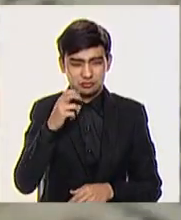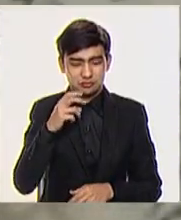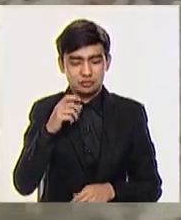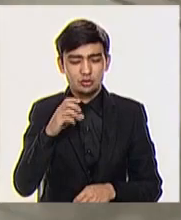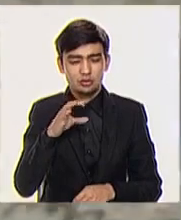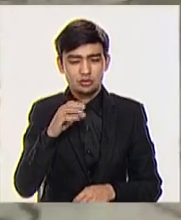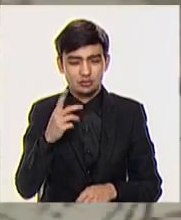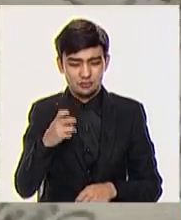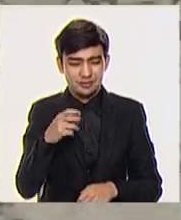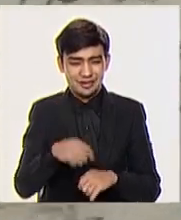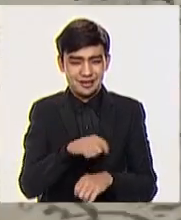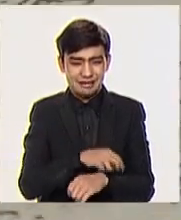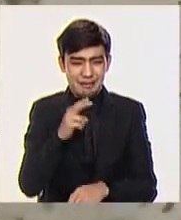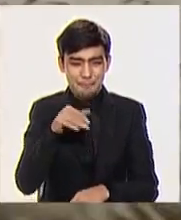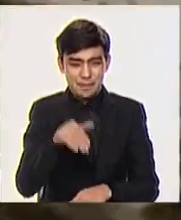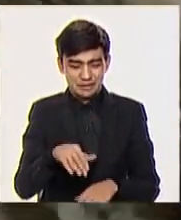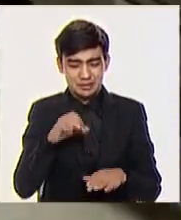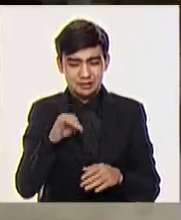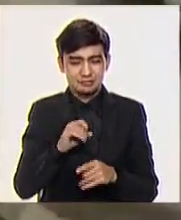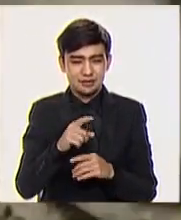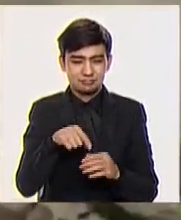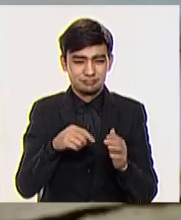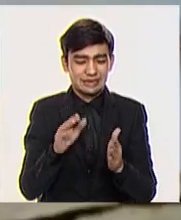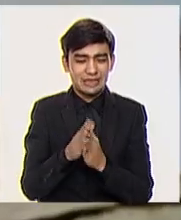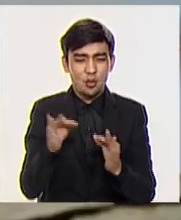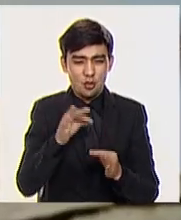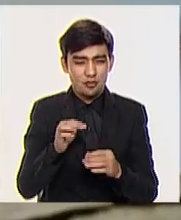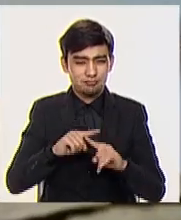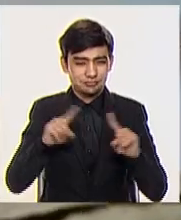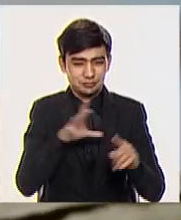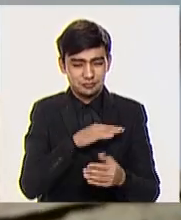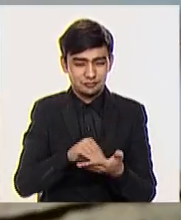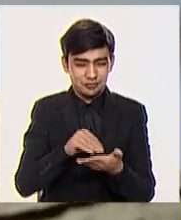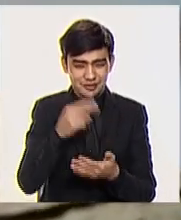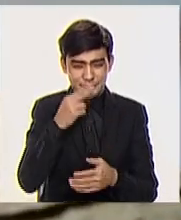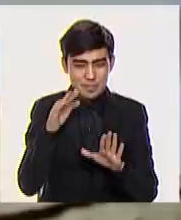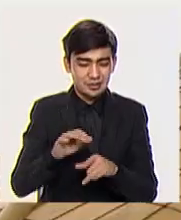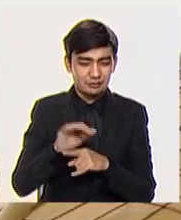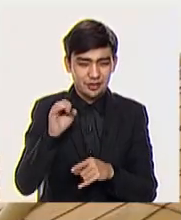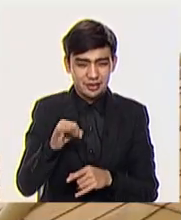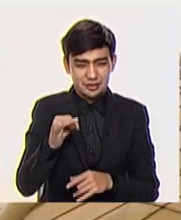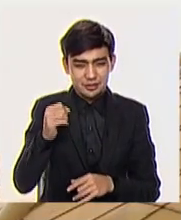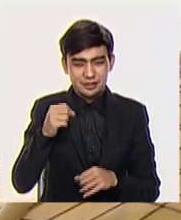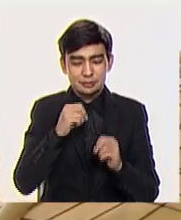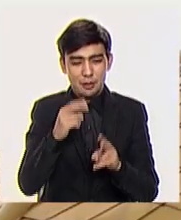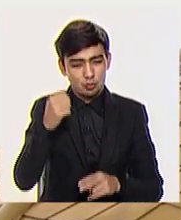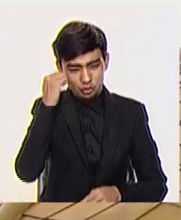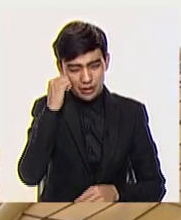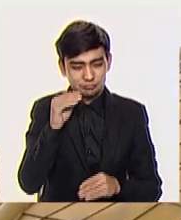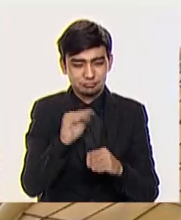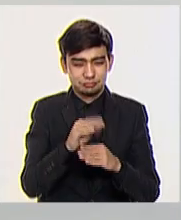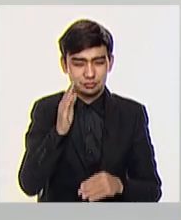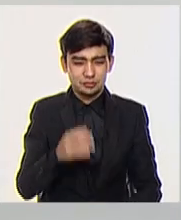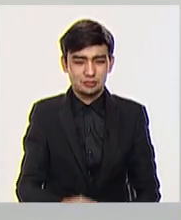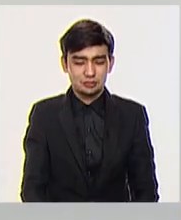областного центра, планируют передать для реставрации в центр редкой книги и рукописи Нурсултана, а потом выставить их в местном музее.